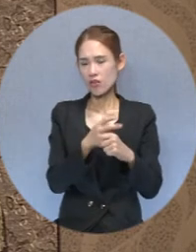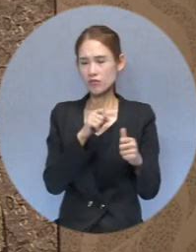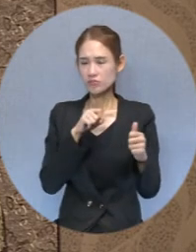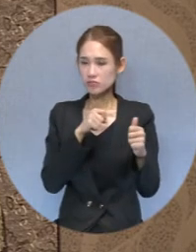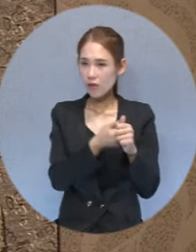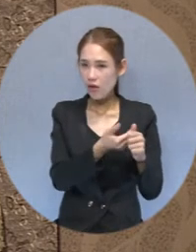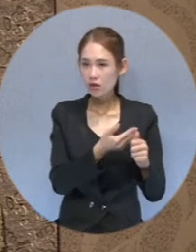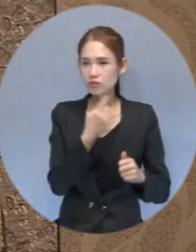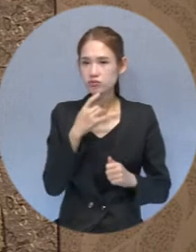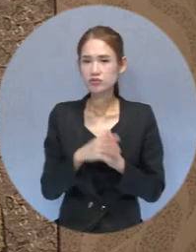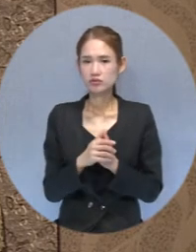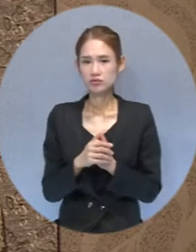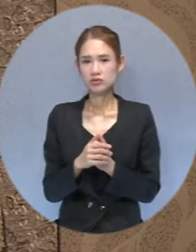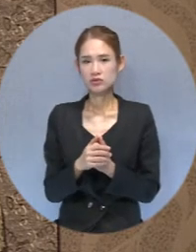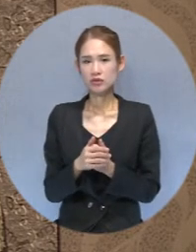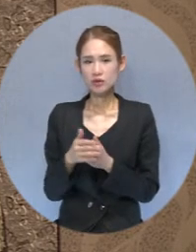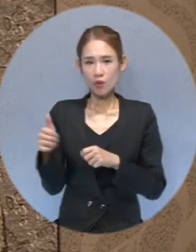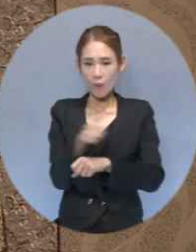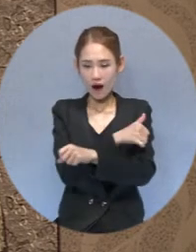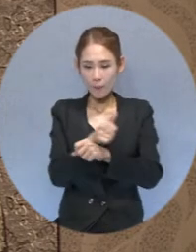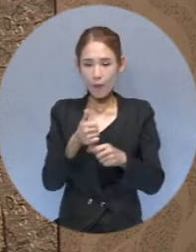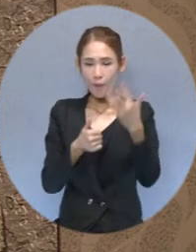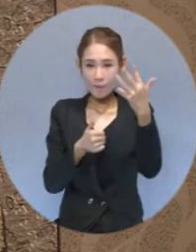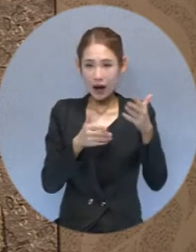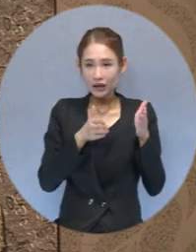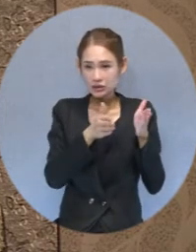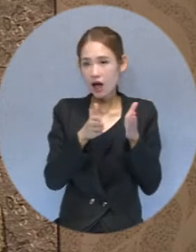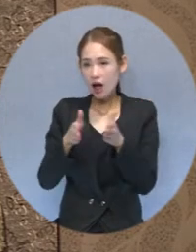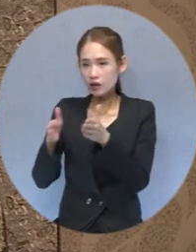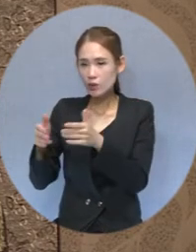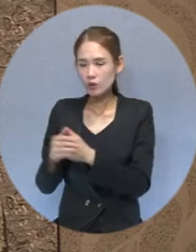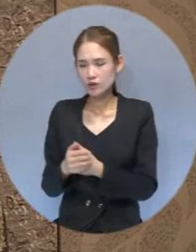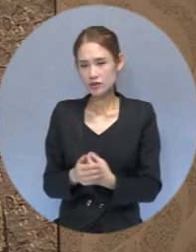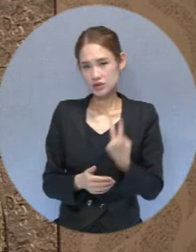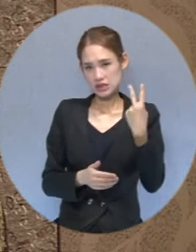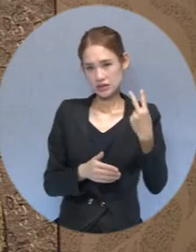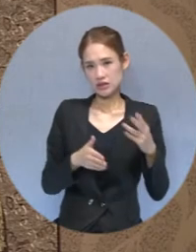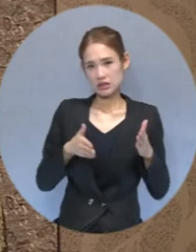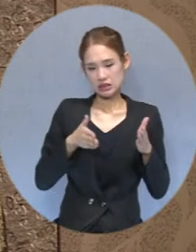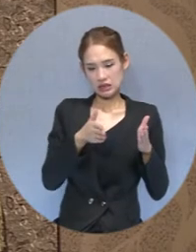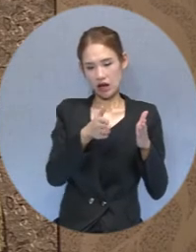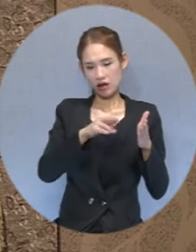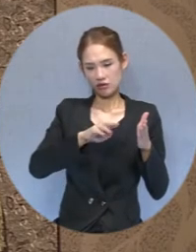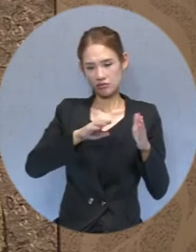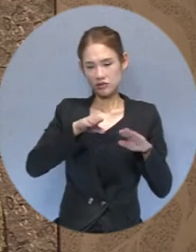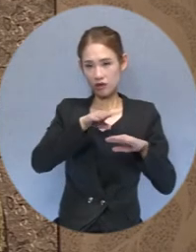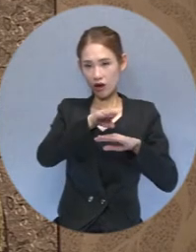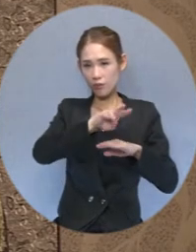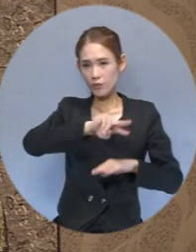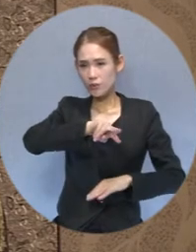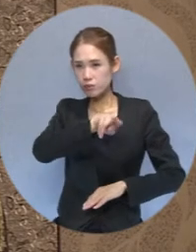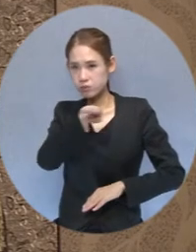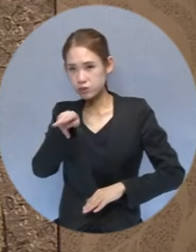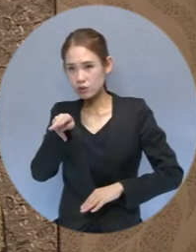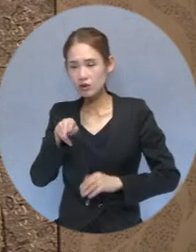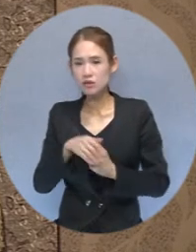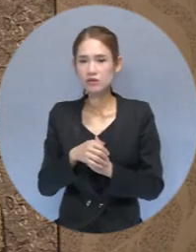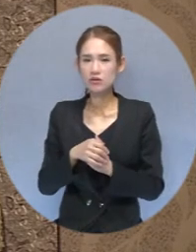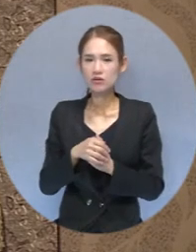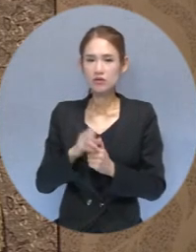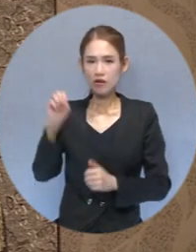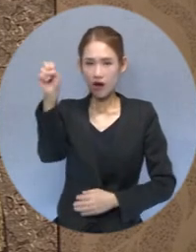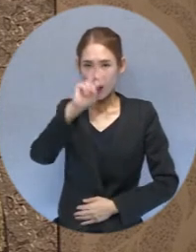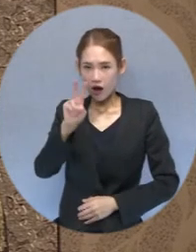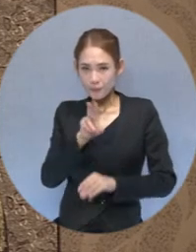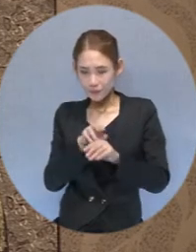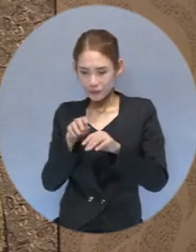4차선 왕복 8차선 도로에서 2차선 타로로 가다가 갑자기 확 틀어서 이제 네. 인도로 진입을